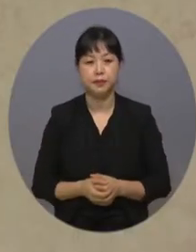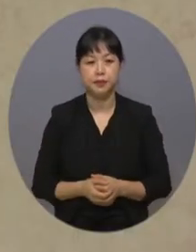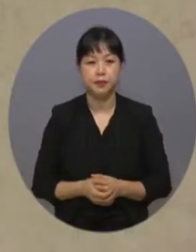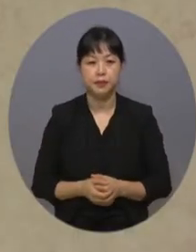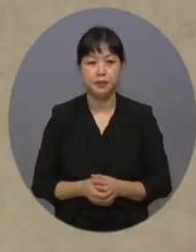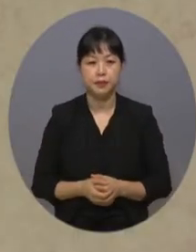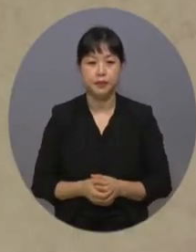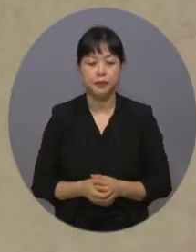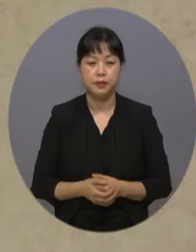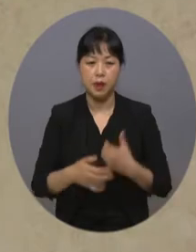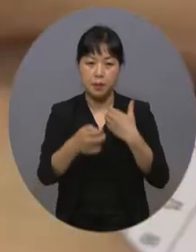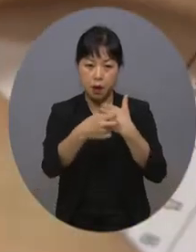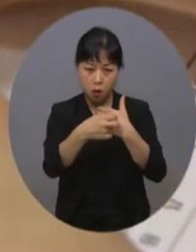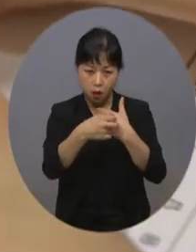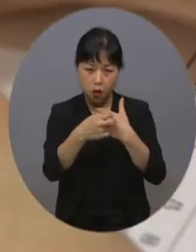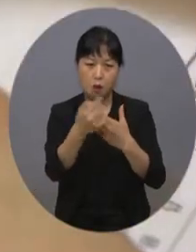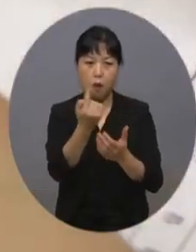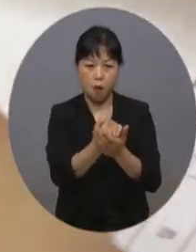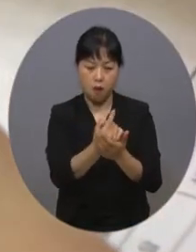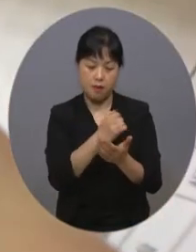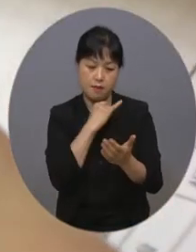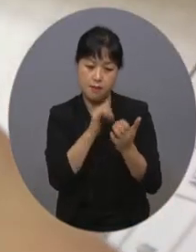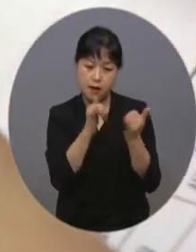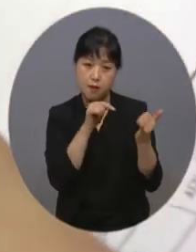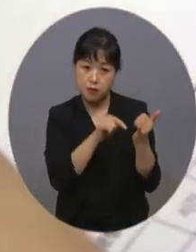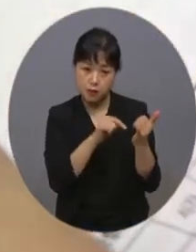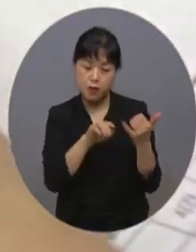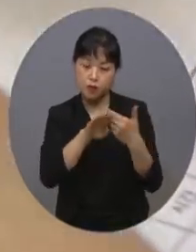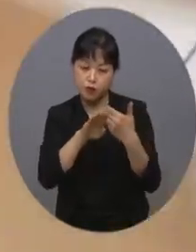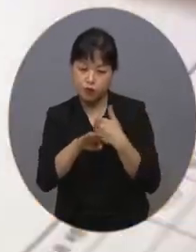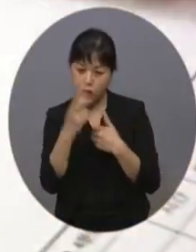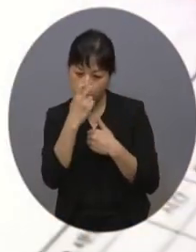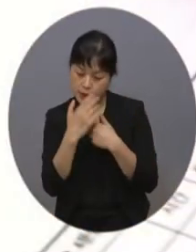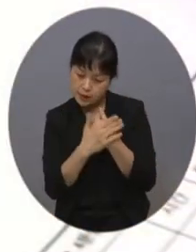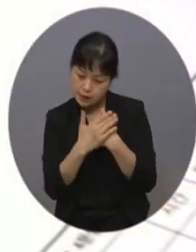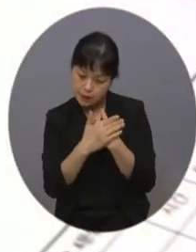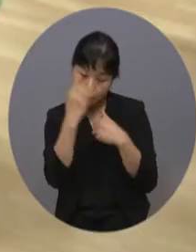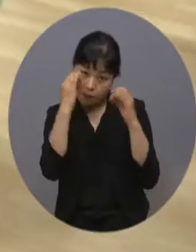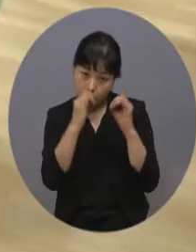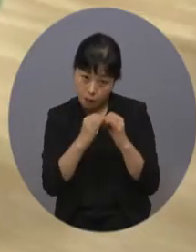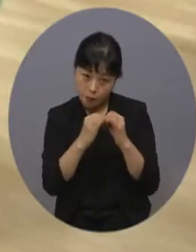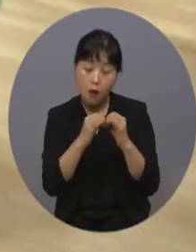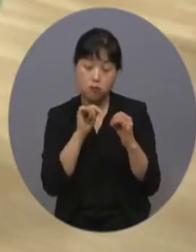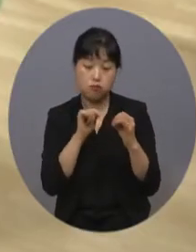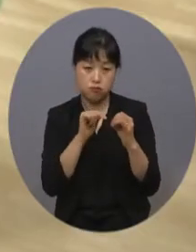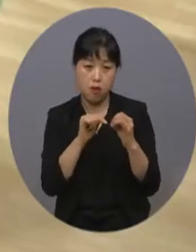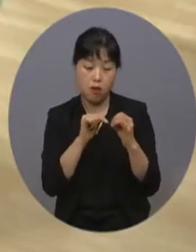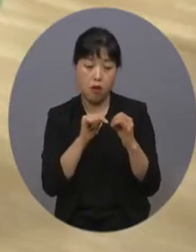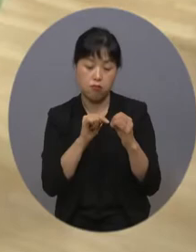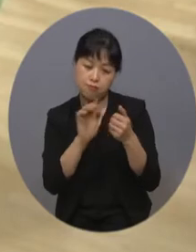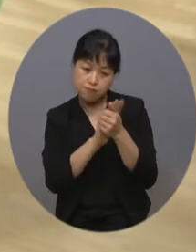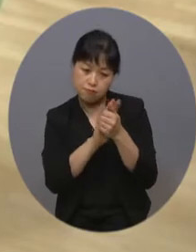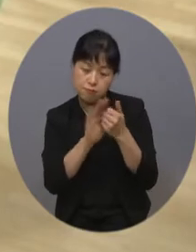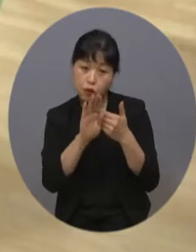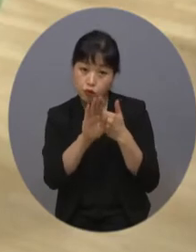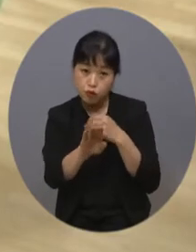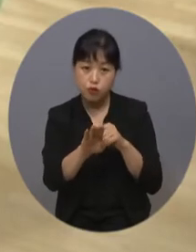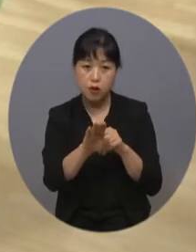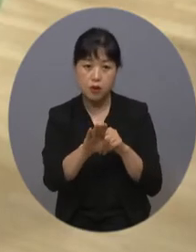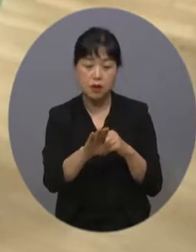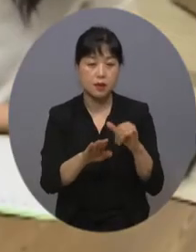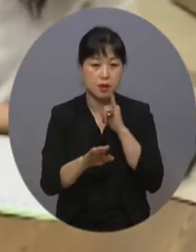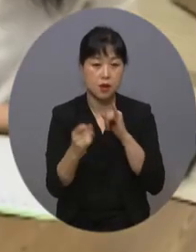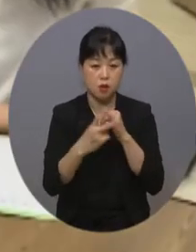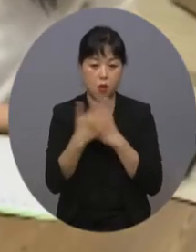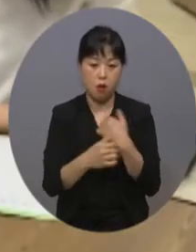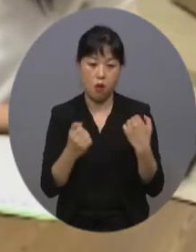응급실 내원 자살 시도자 중 사후 관리에 동의한 사람들을 분석한 결과 사후 관리를 진행할수록 자살과 건강